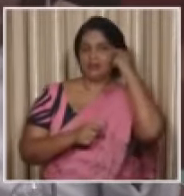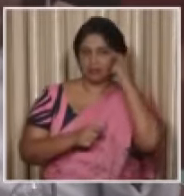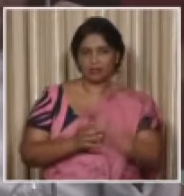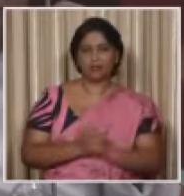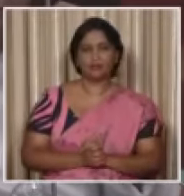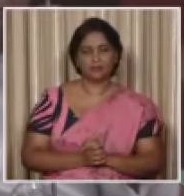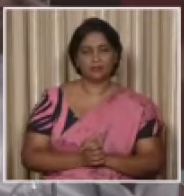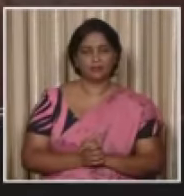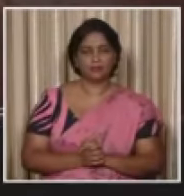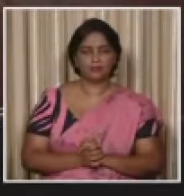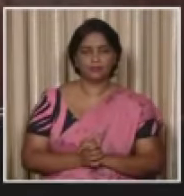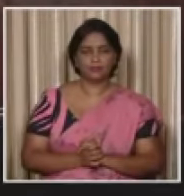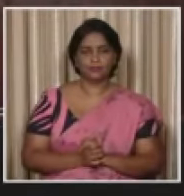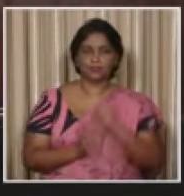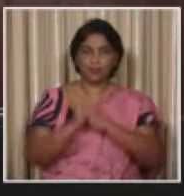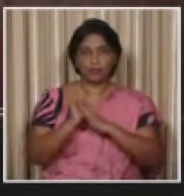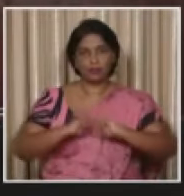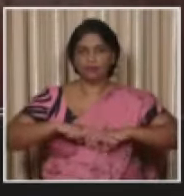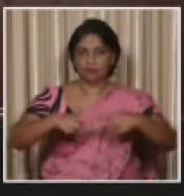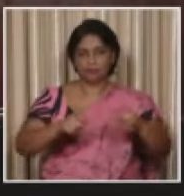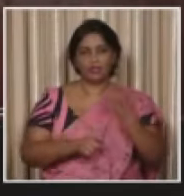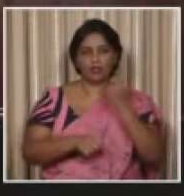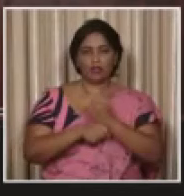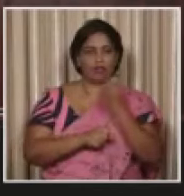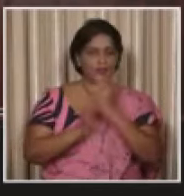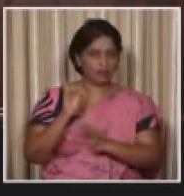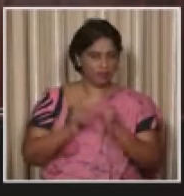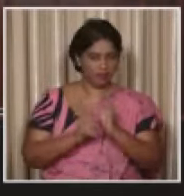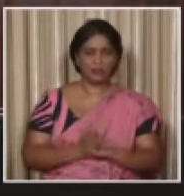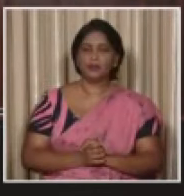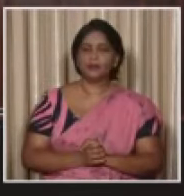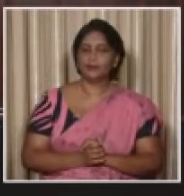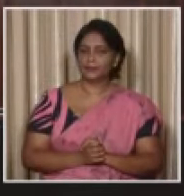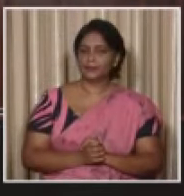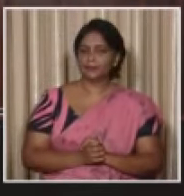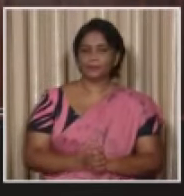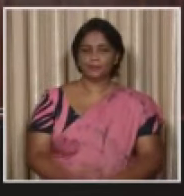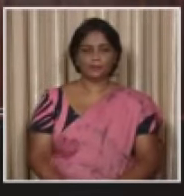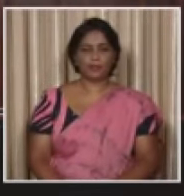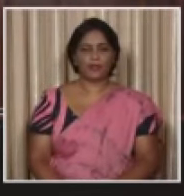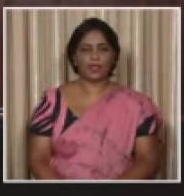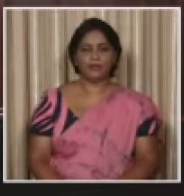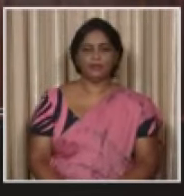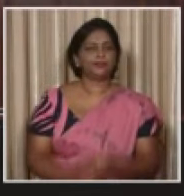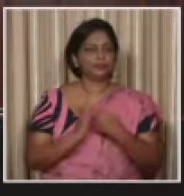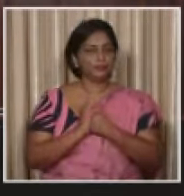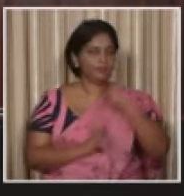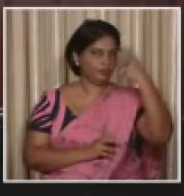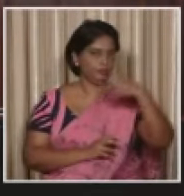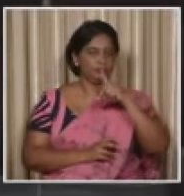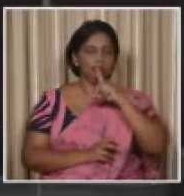Api committee nirdesha anuwa idiri kriya marga gannemu ape mudal rajyamathuwa. Aru garu niyojya kathanayaka